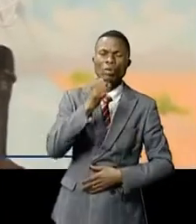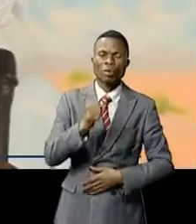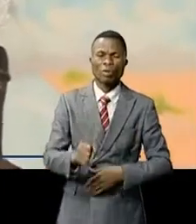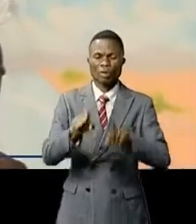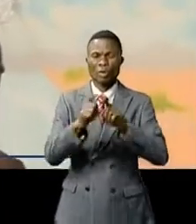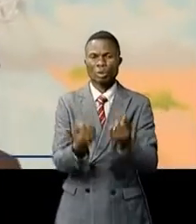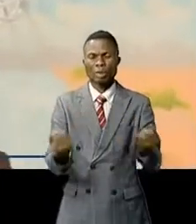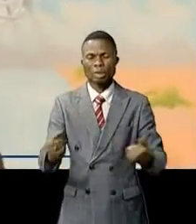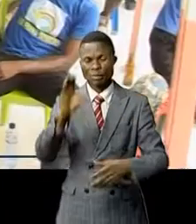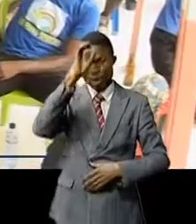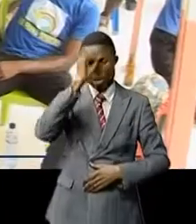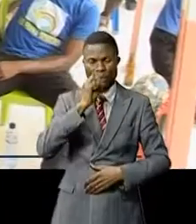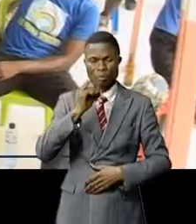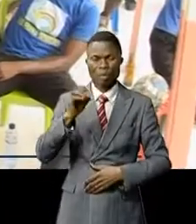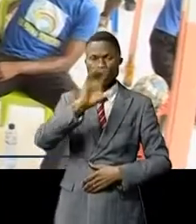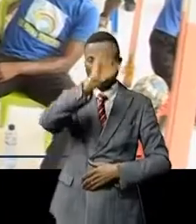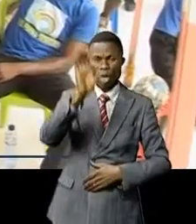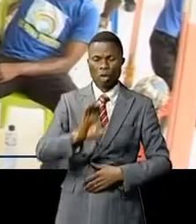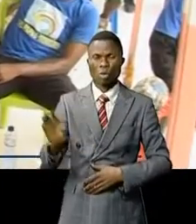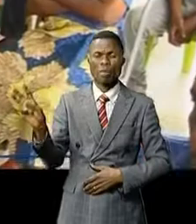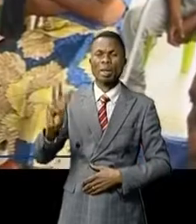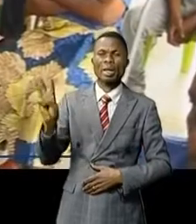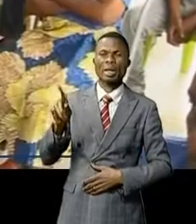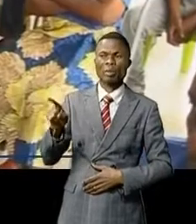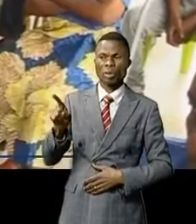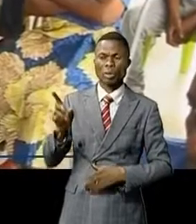orphelins dans la commune de Ngaba.